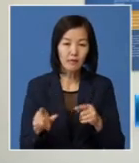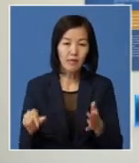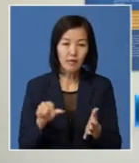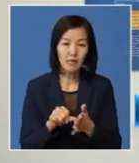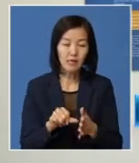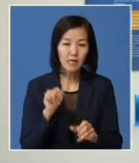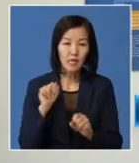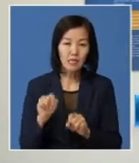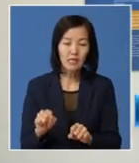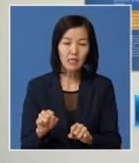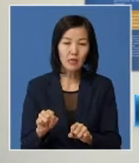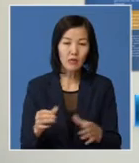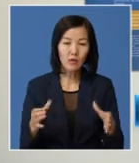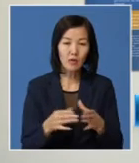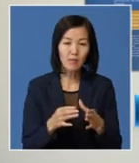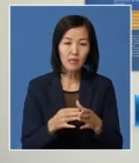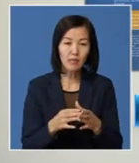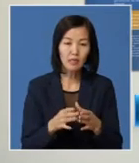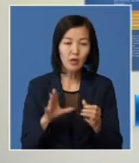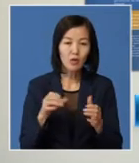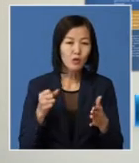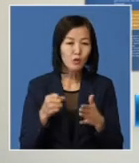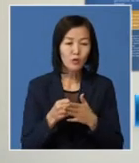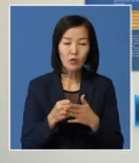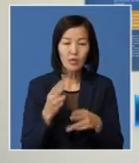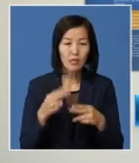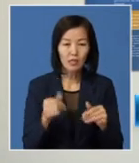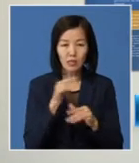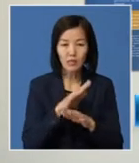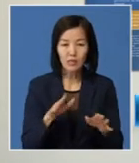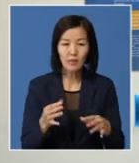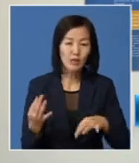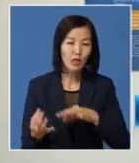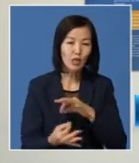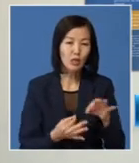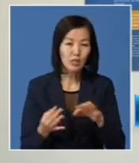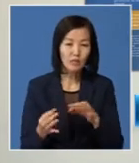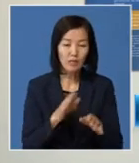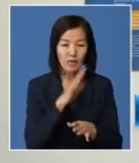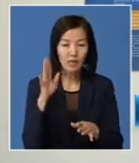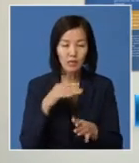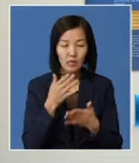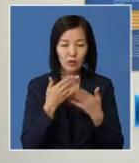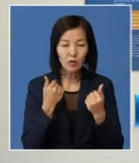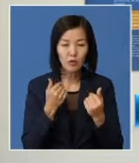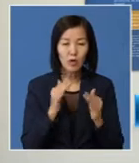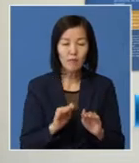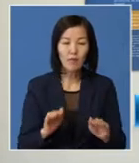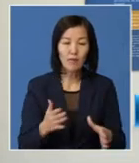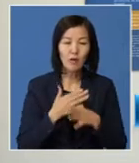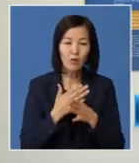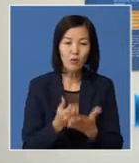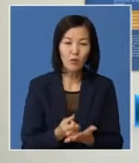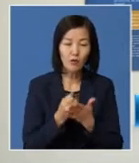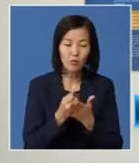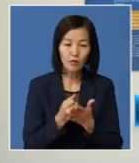сақтандыру компаниясының шартын бұзып, соңына дейін жеткізе алмады. Біздің мақсатымыз жетім және ата-анасының қамқорлығынсыз қалған балаларға қолдау